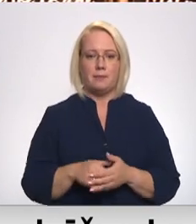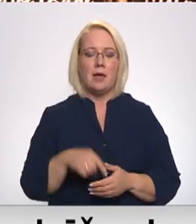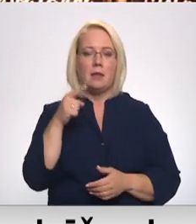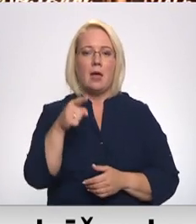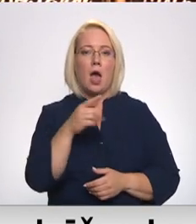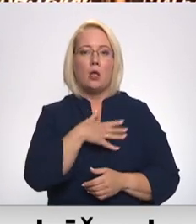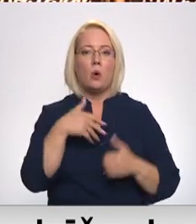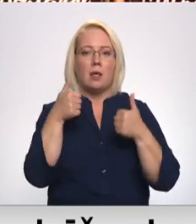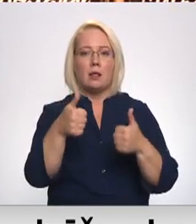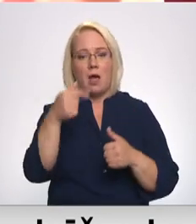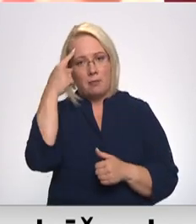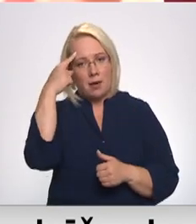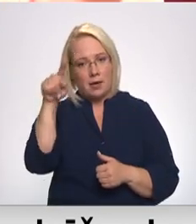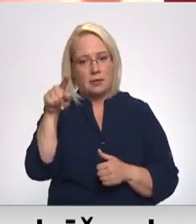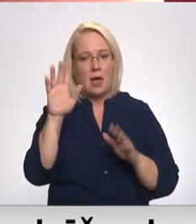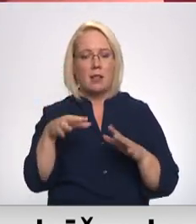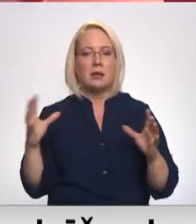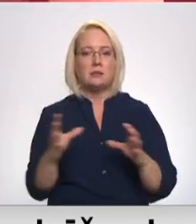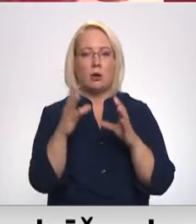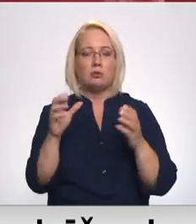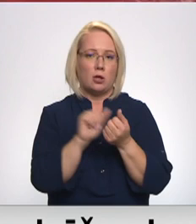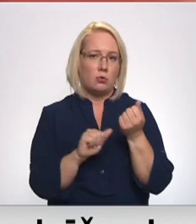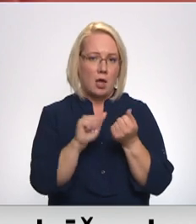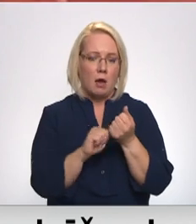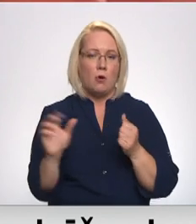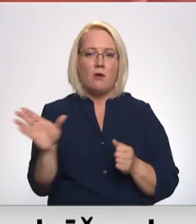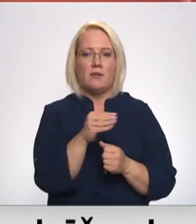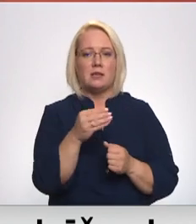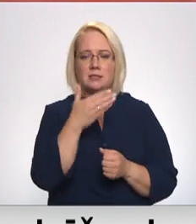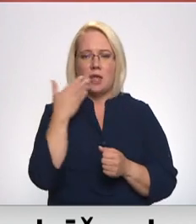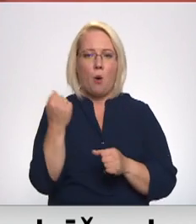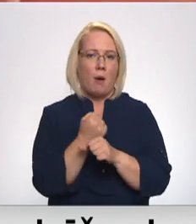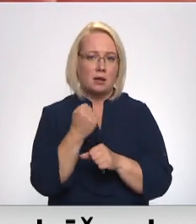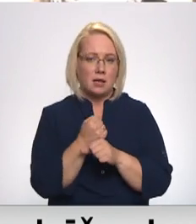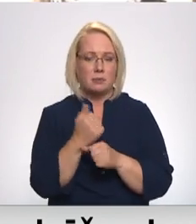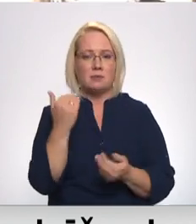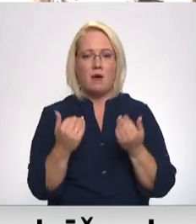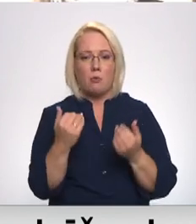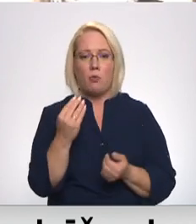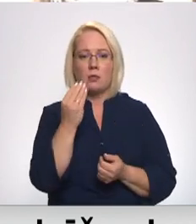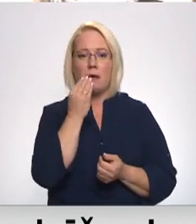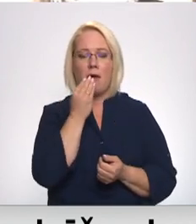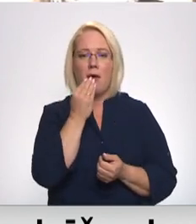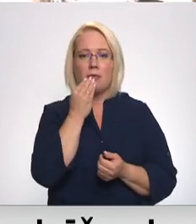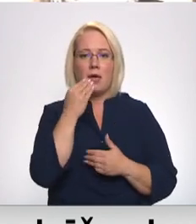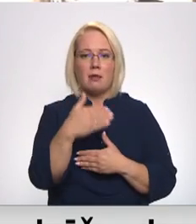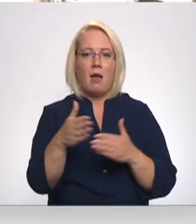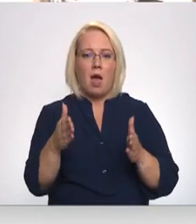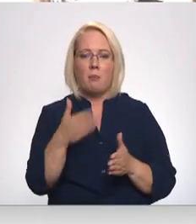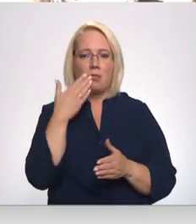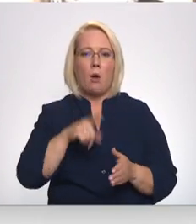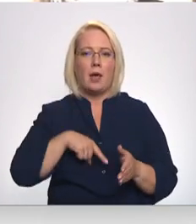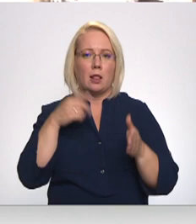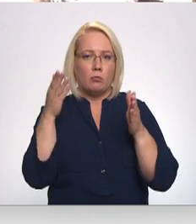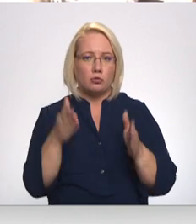laba ideja. Lai tiešām saudzētu dabu. Protams, ne visi pārstrādājums arī. Varbūt tās ēdienu kārbiņas nav ilgmūžīgas, bet tomēr tas